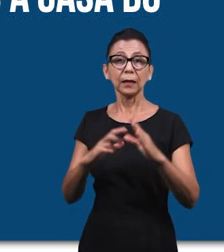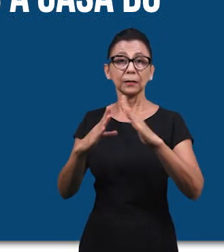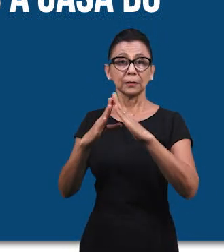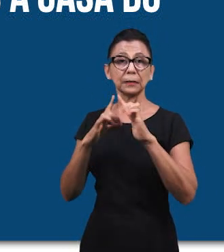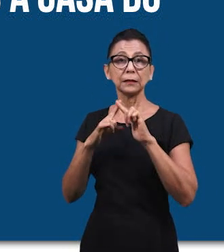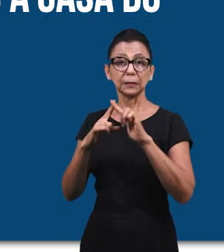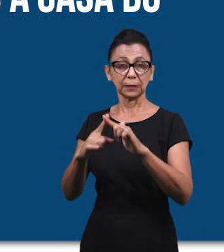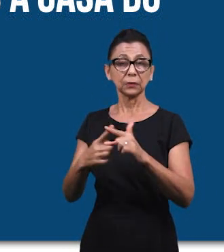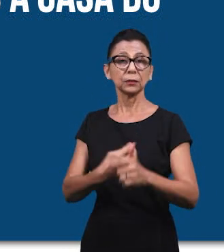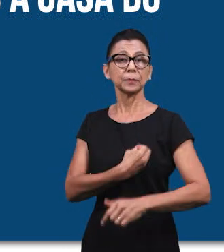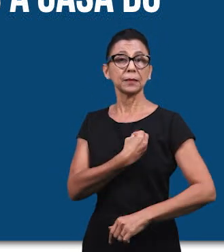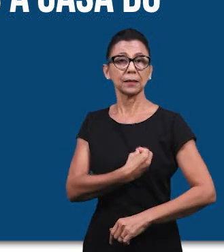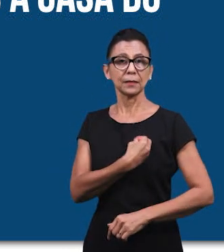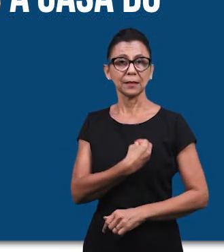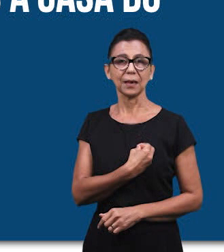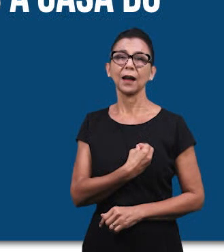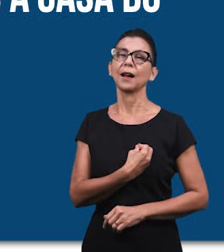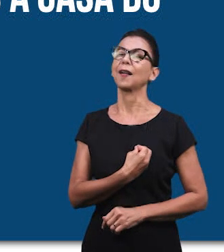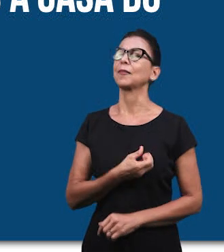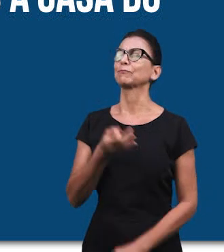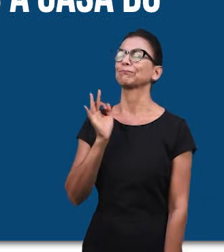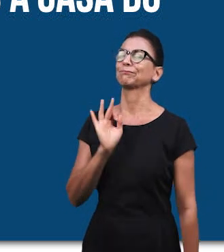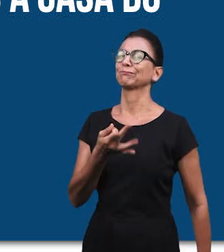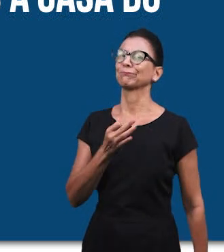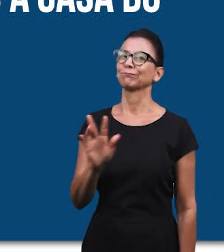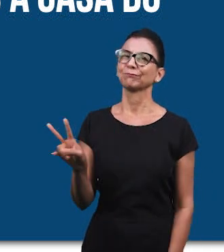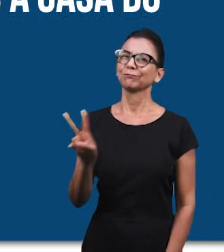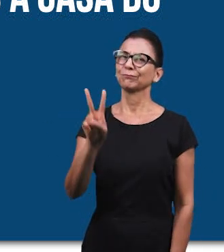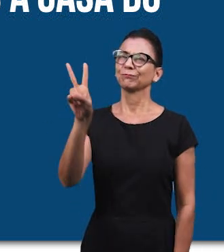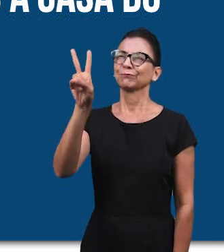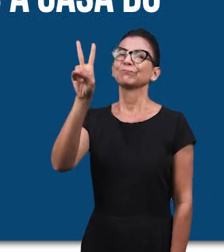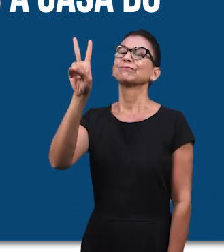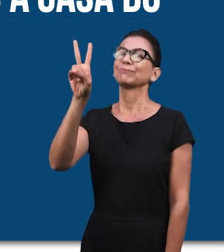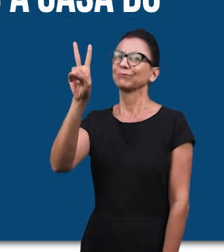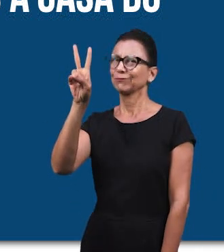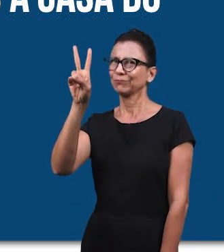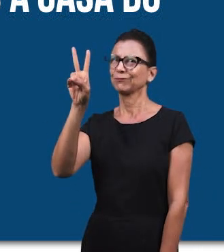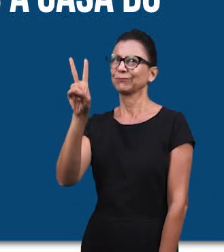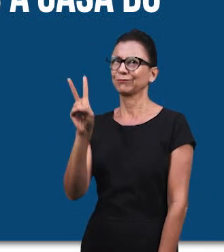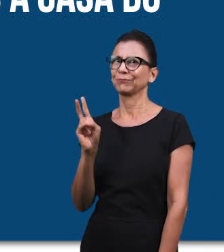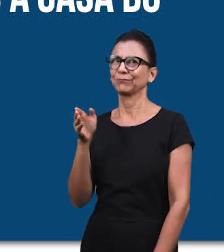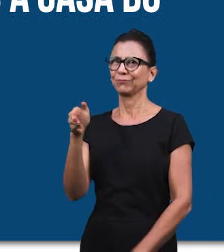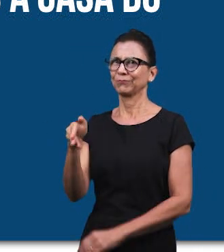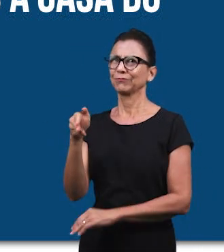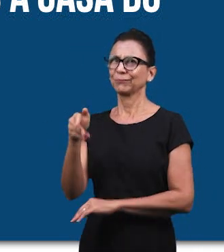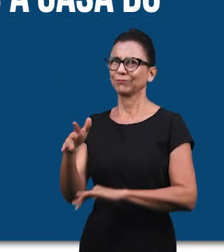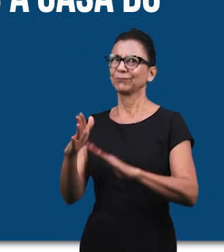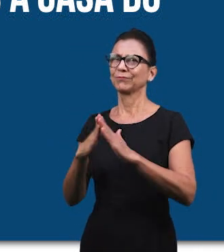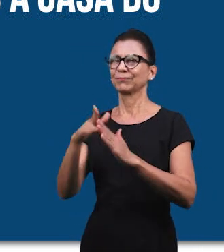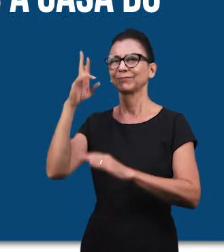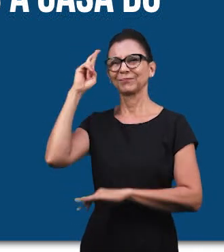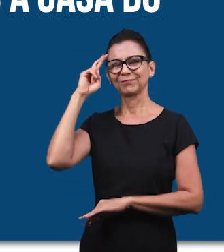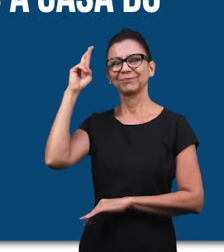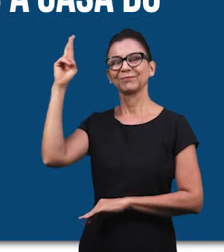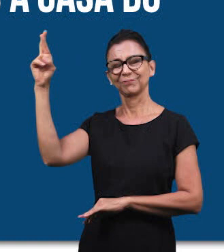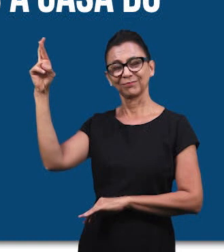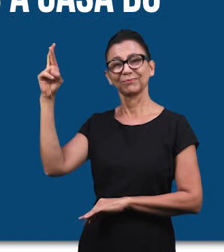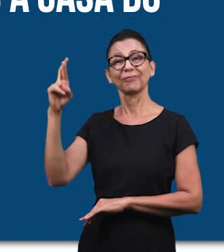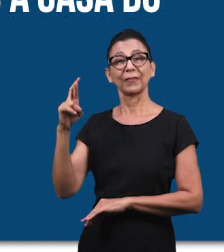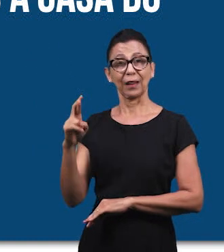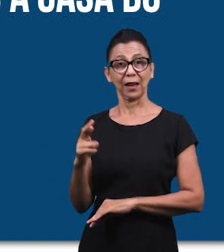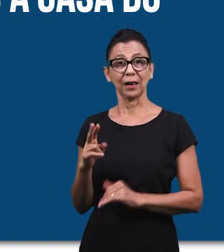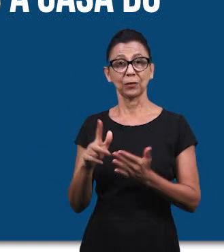снова будем вместе в домах молитвы поклоняться Богу и будем еще больше